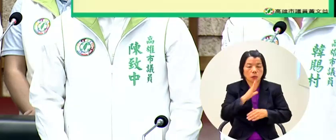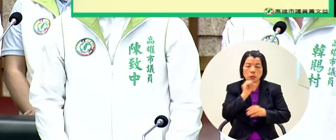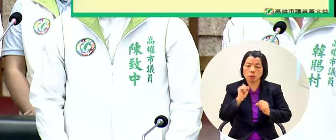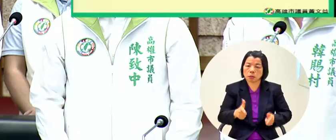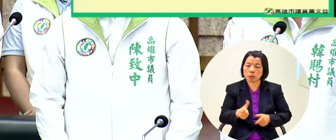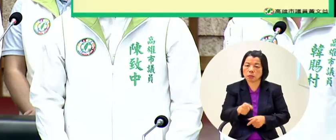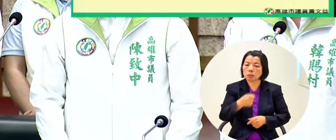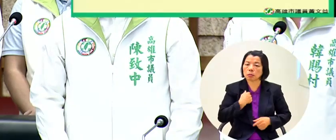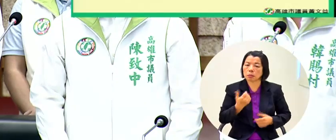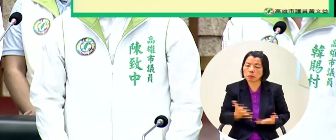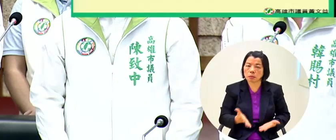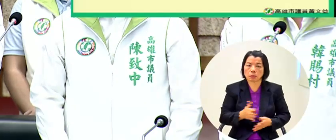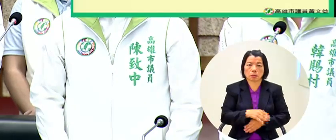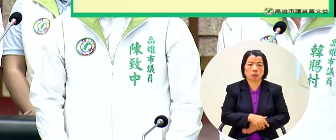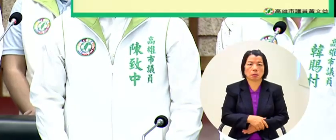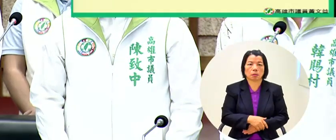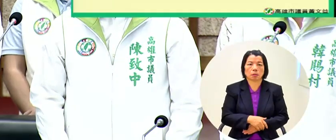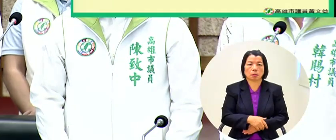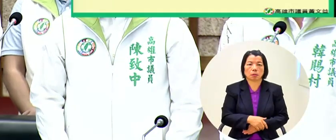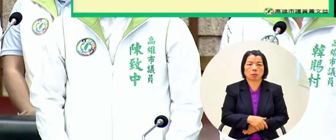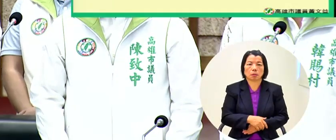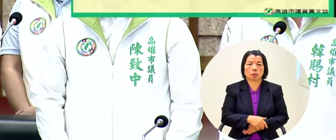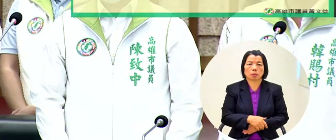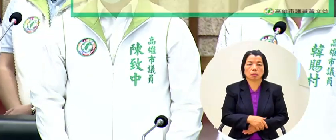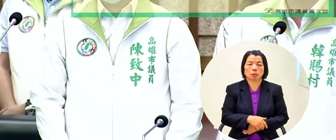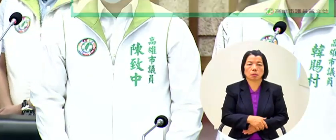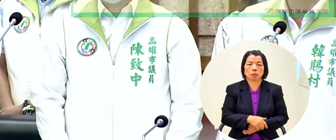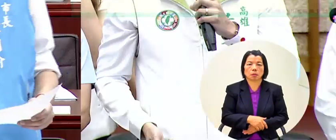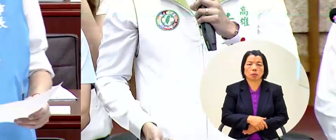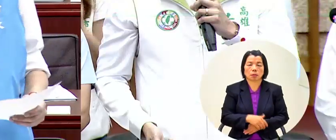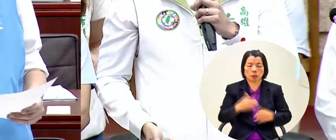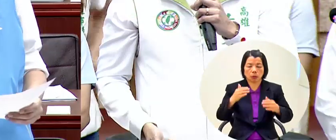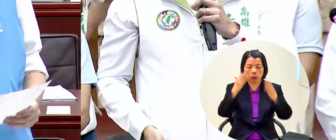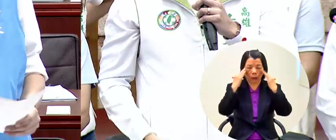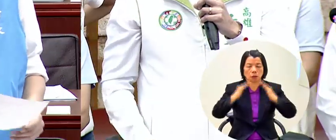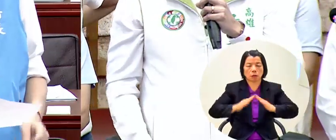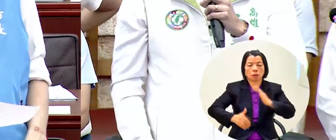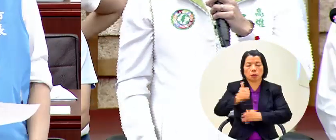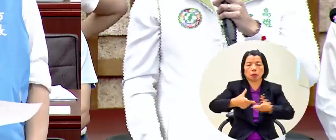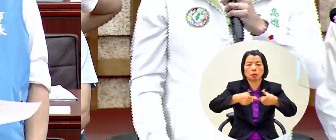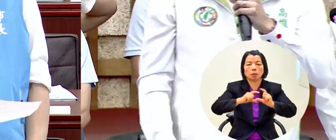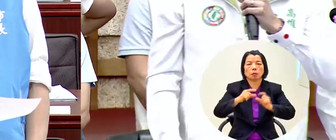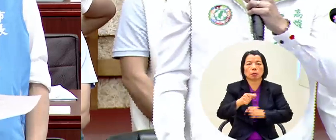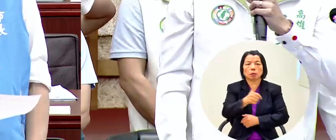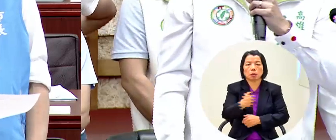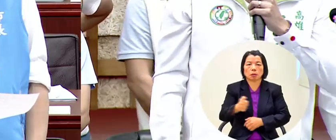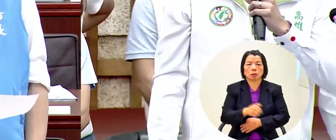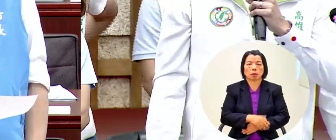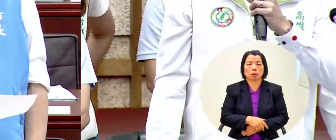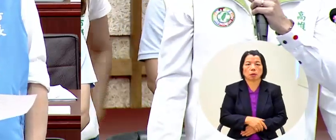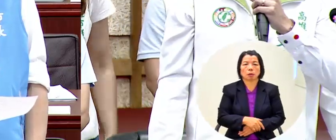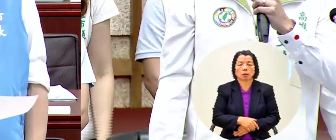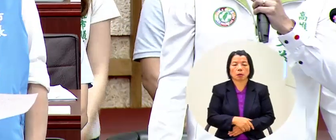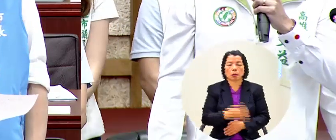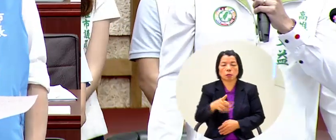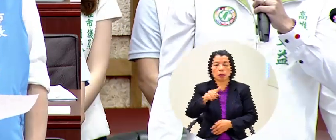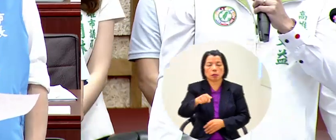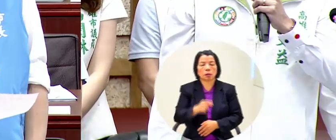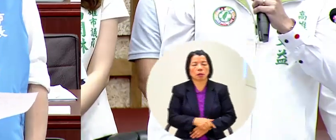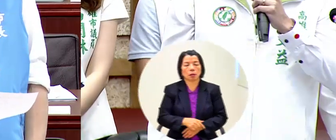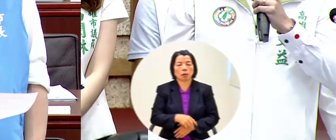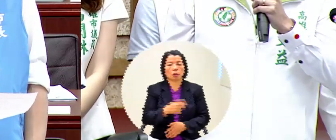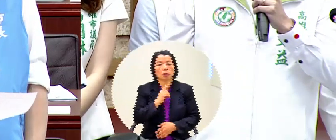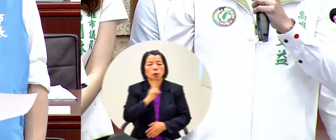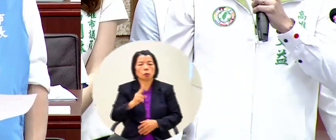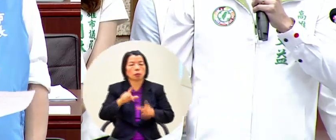道？请回答。 好，请韩市长答复。 谢谢黄议员，虽然你的声音很大声，